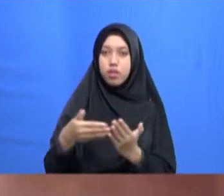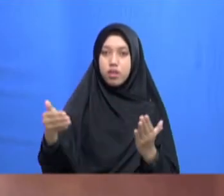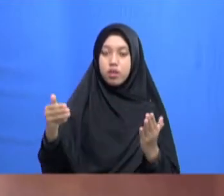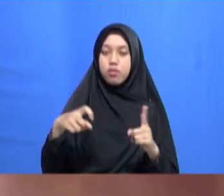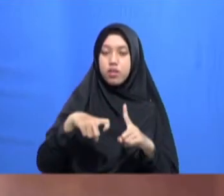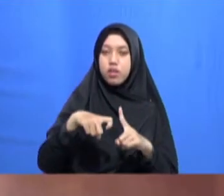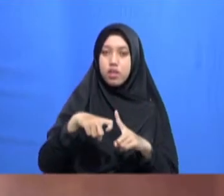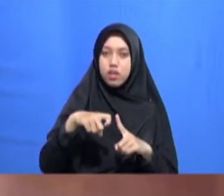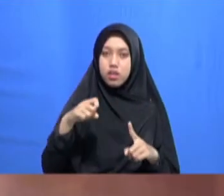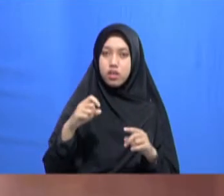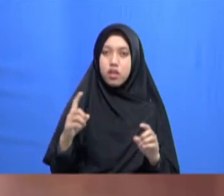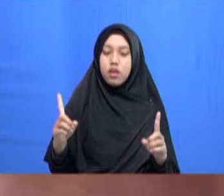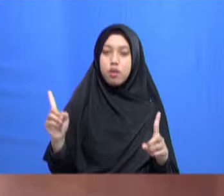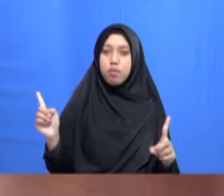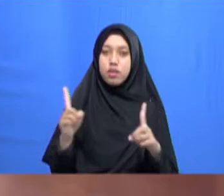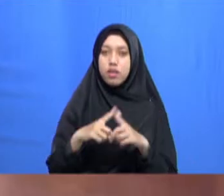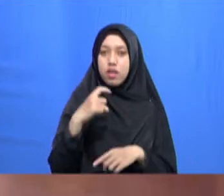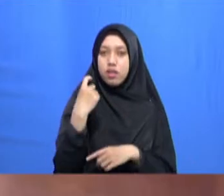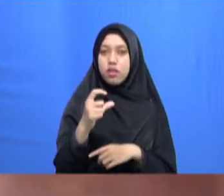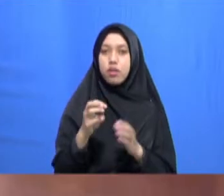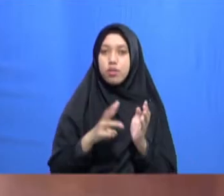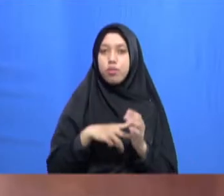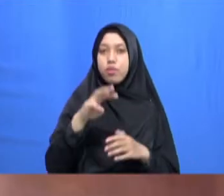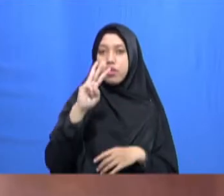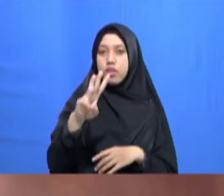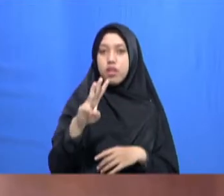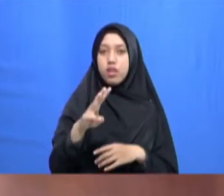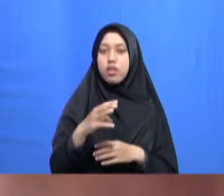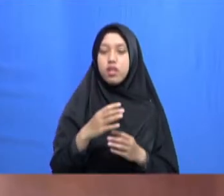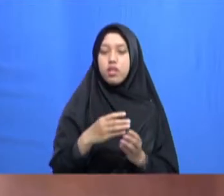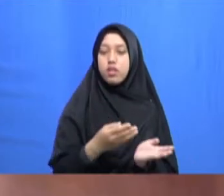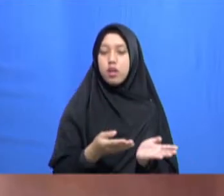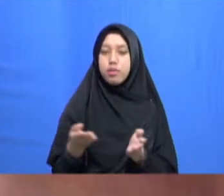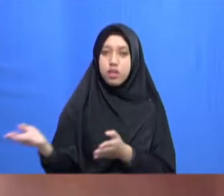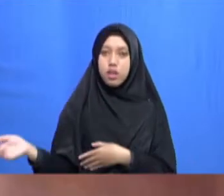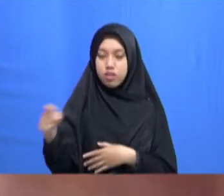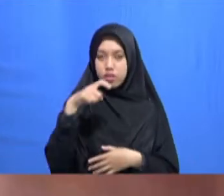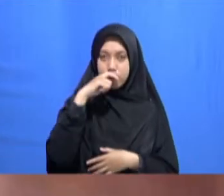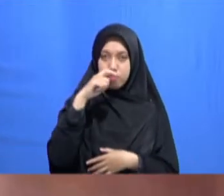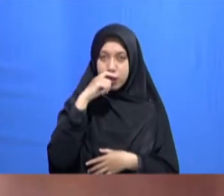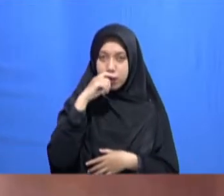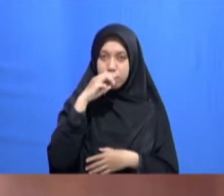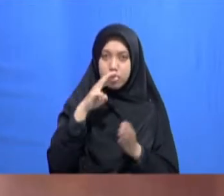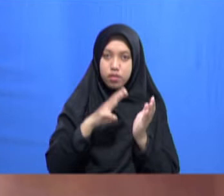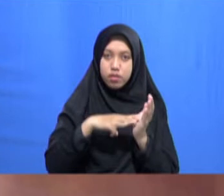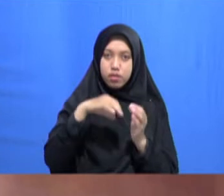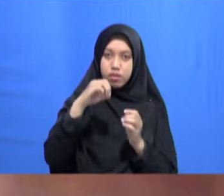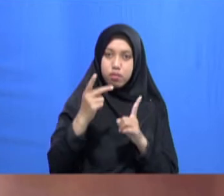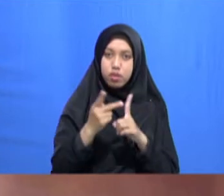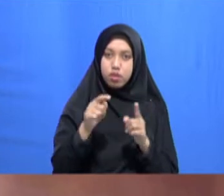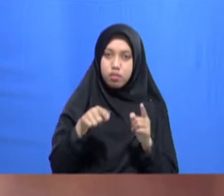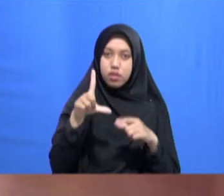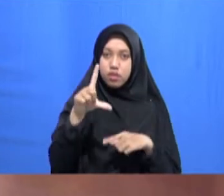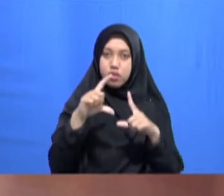pasangan calon nomor urut 3. Saya persilakan Bapak Muhammad Lahai SE,